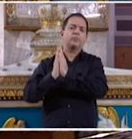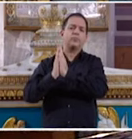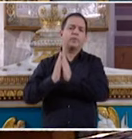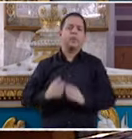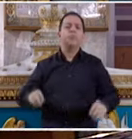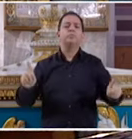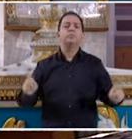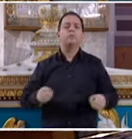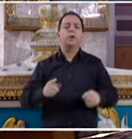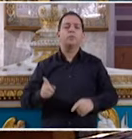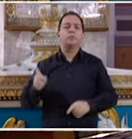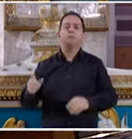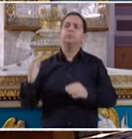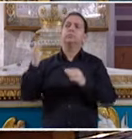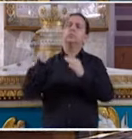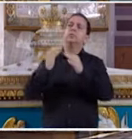δεηθώμε.